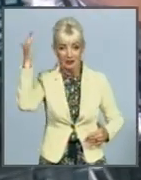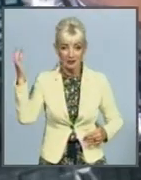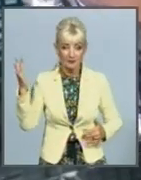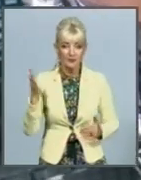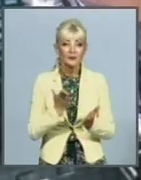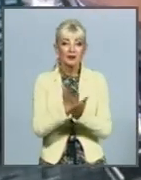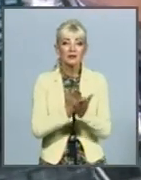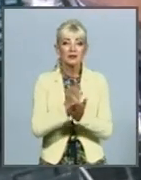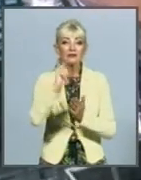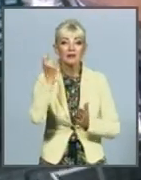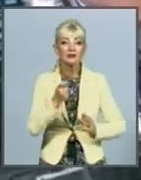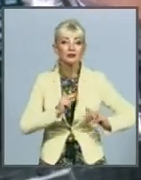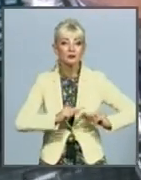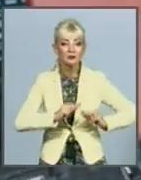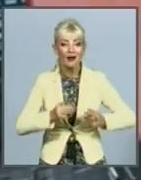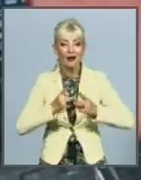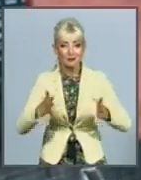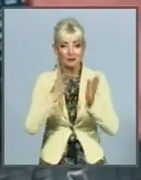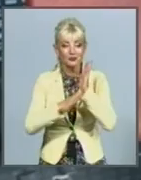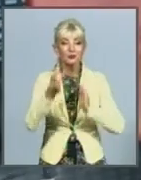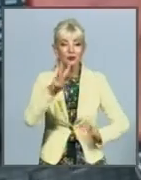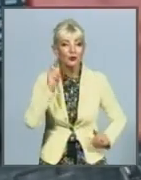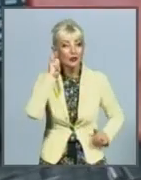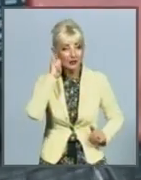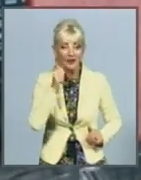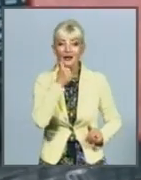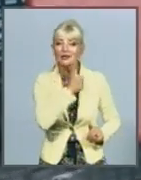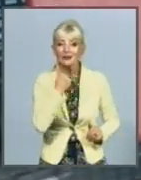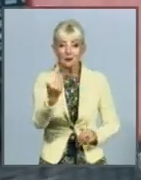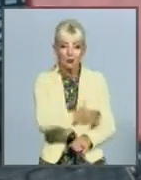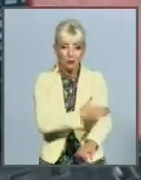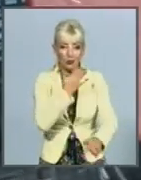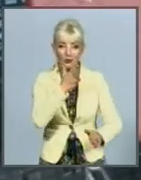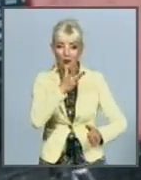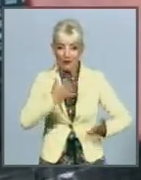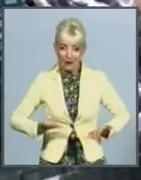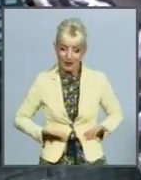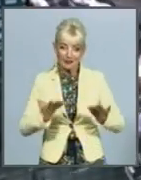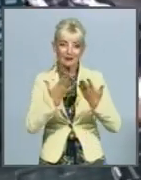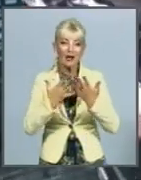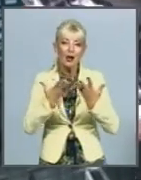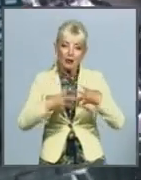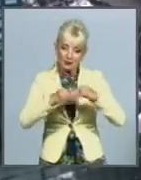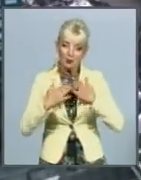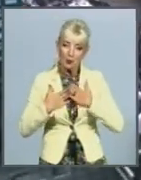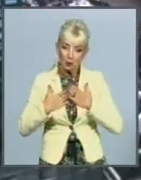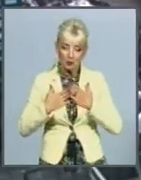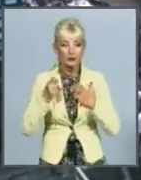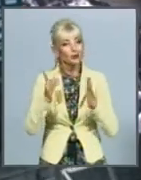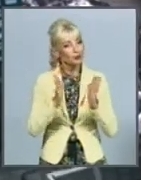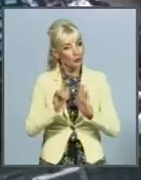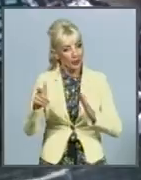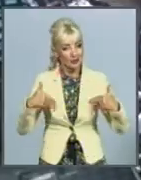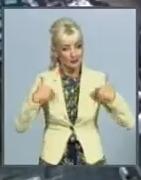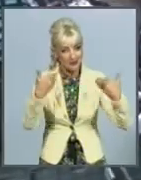Ветеран війни та праці відзначає своє 93-річчя. Секретом довголіття називає люблячу родину. Проте не лише вона вітала